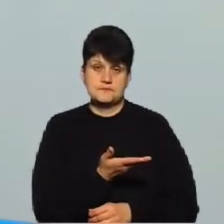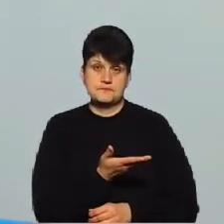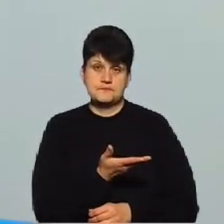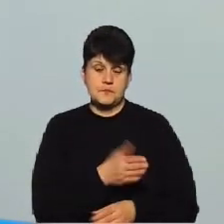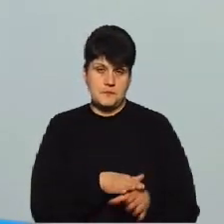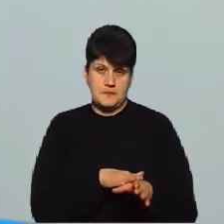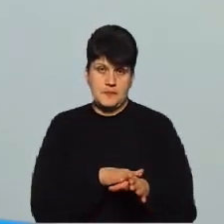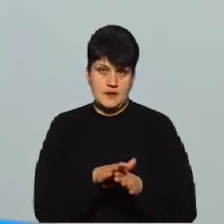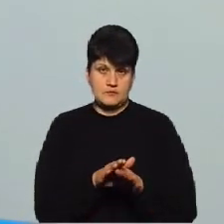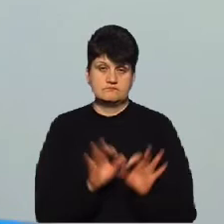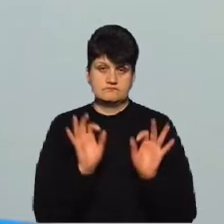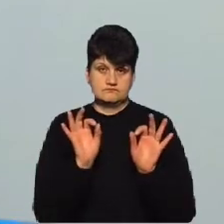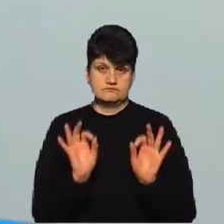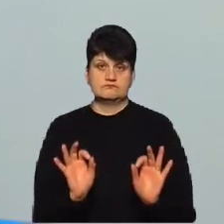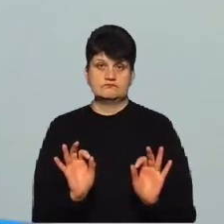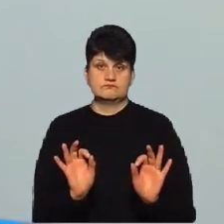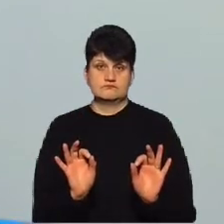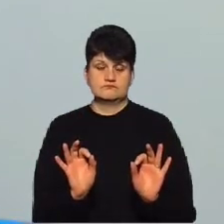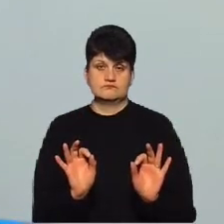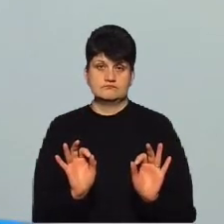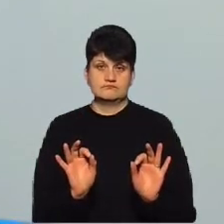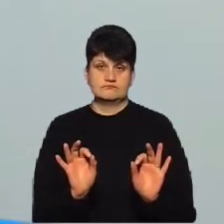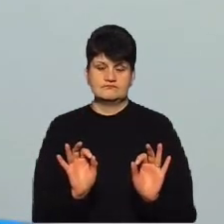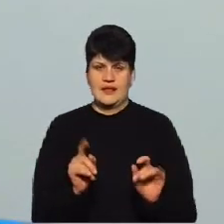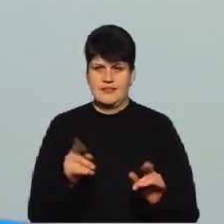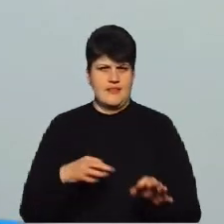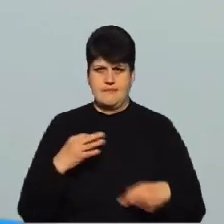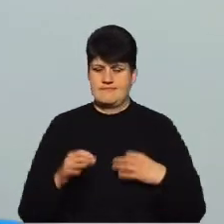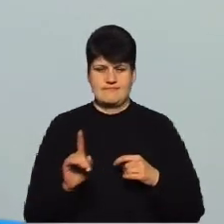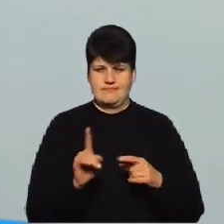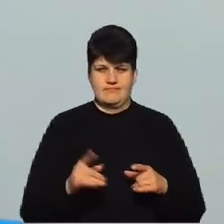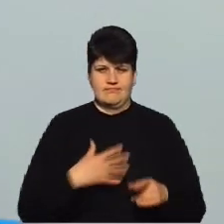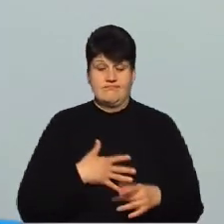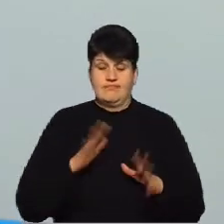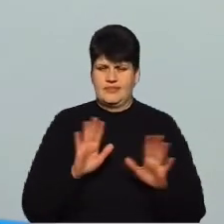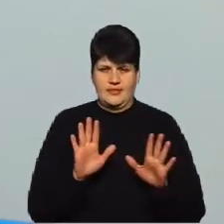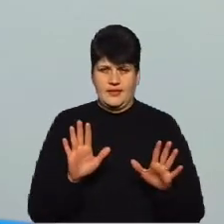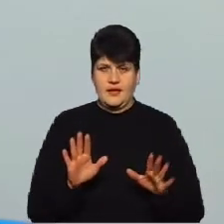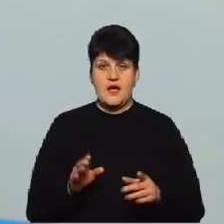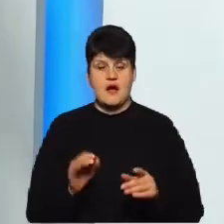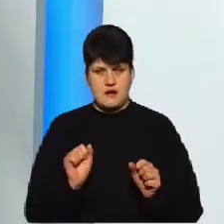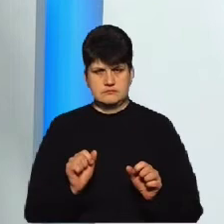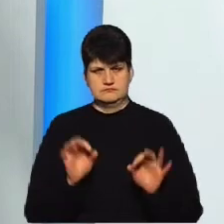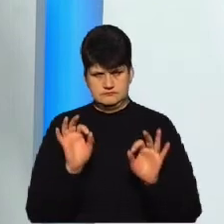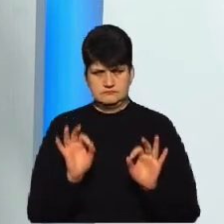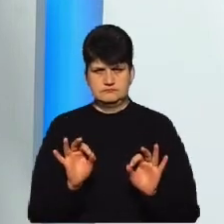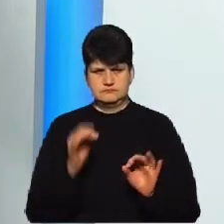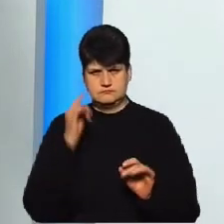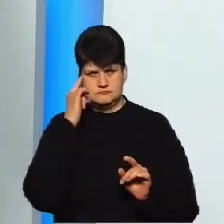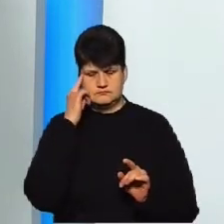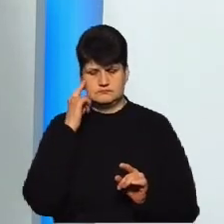цілковиту адекватність. Тобто не імпульсивність тільки, але таку баланс і емоцій.